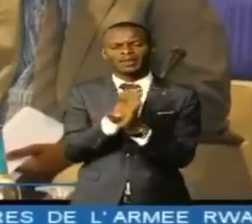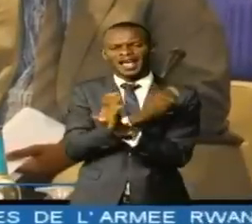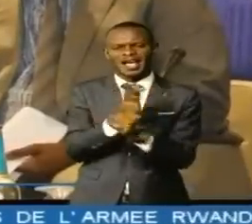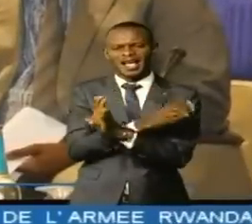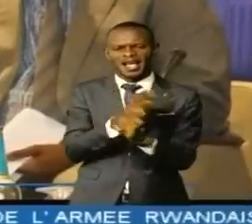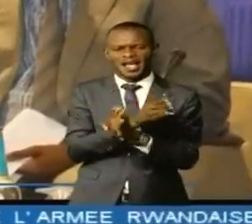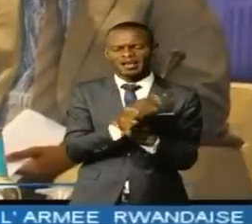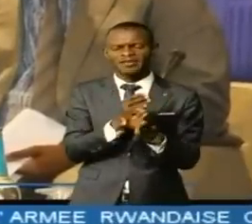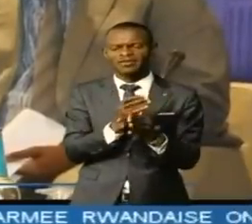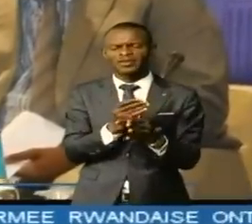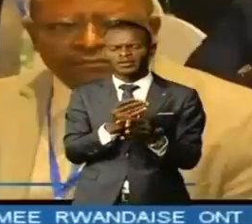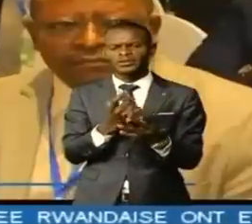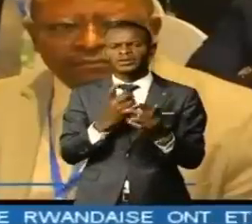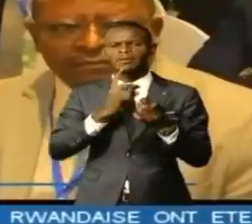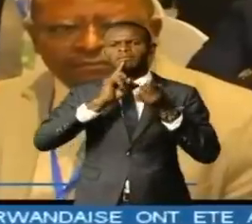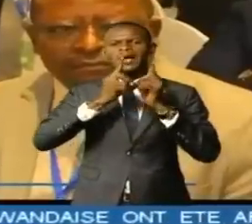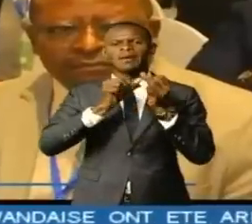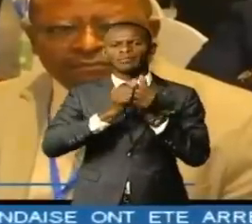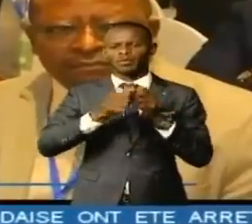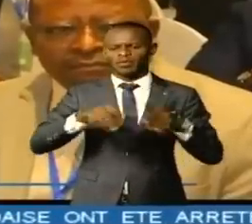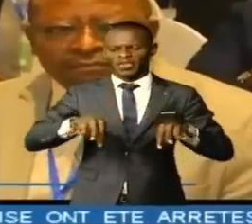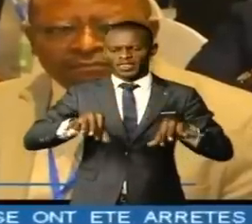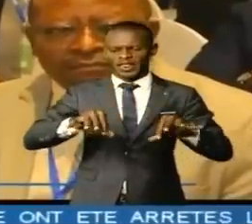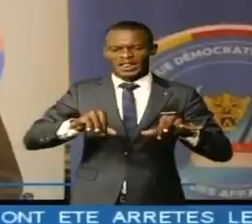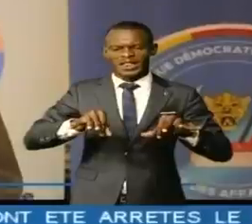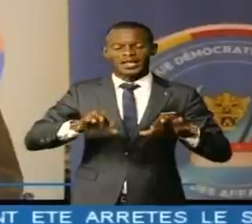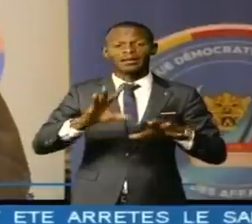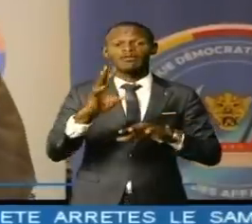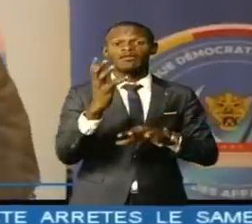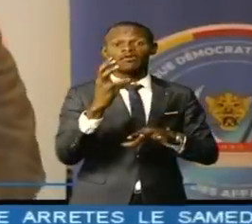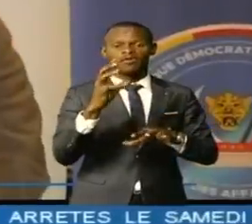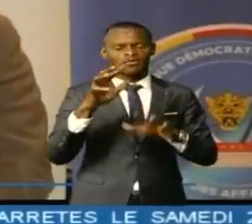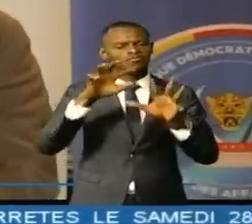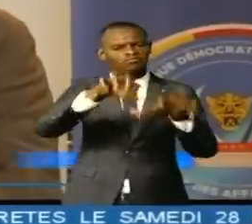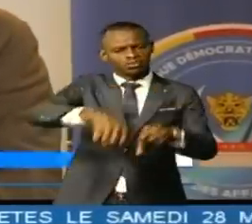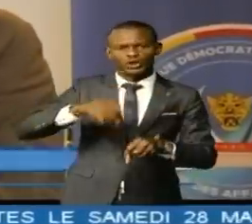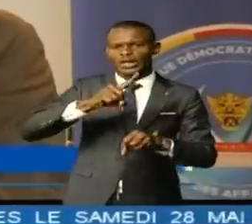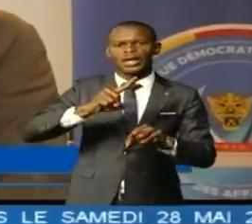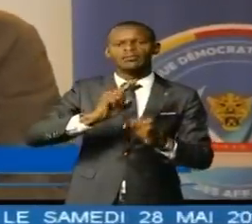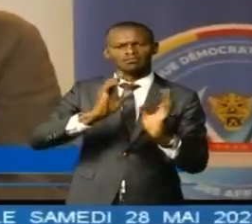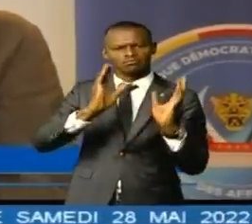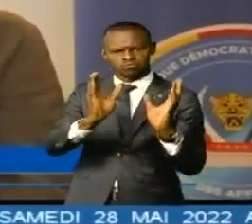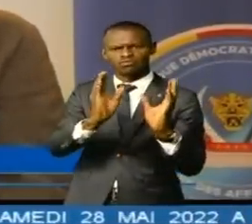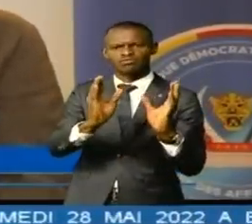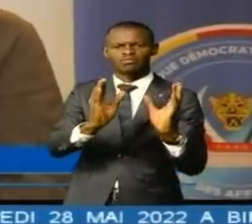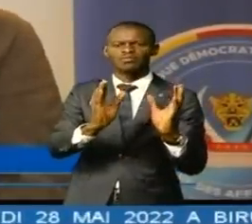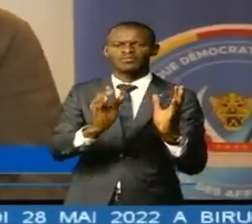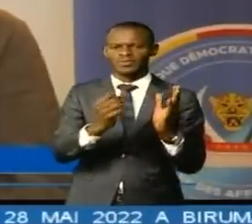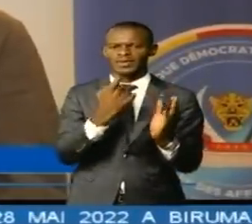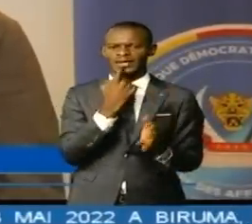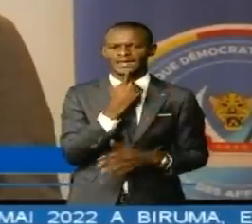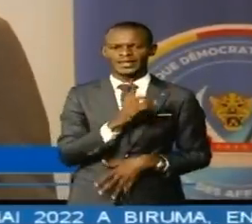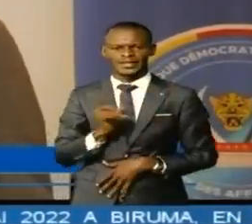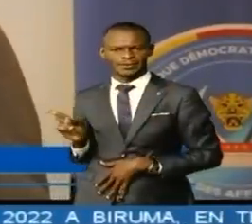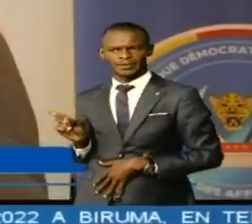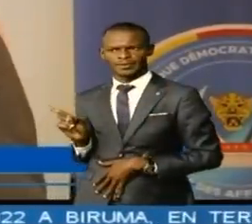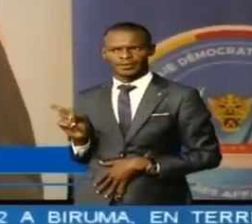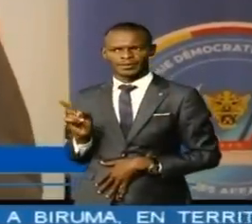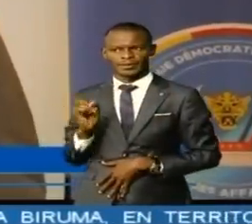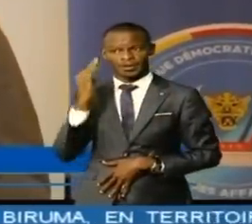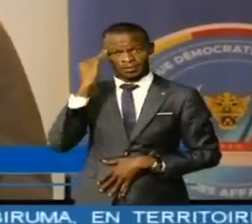foncière, aussi bien des terres urbaines que rurales. Pendant 3 jours, les experts vous ont proposé différents